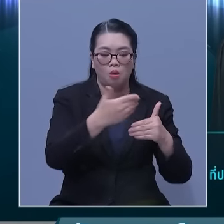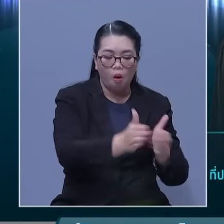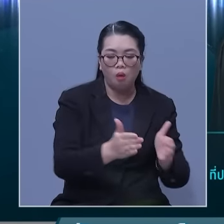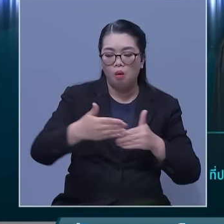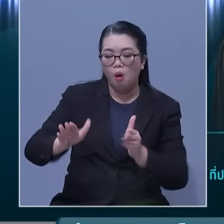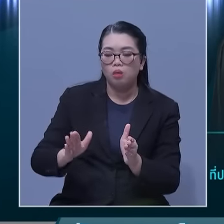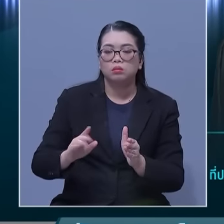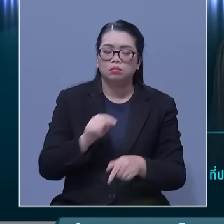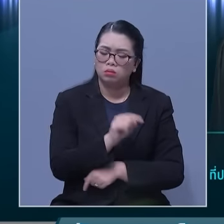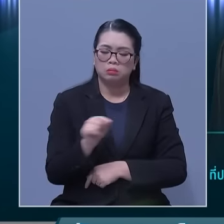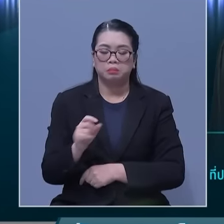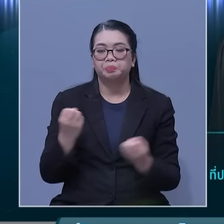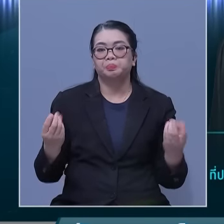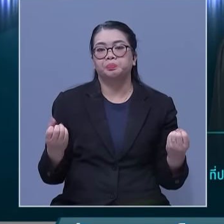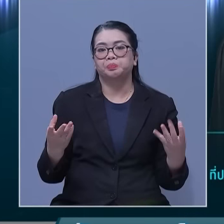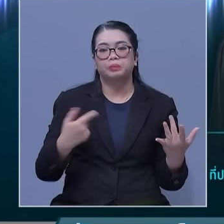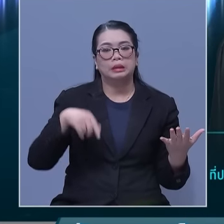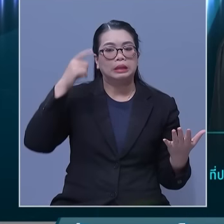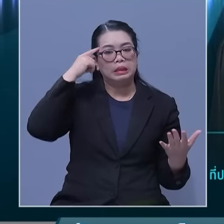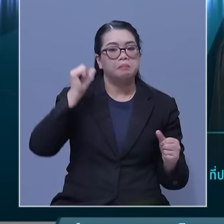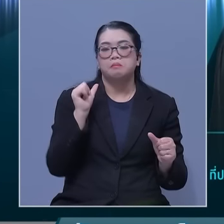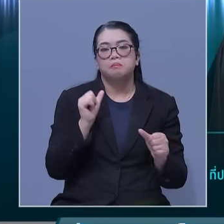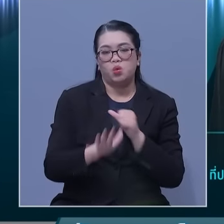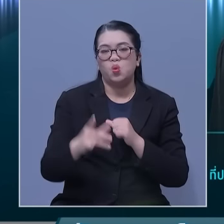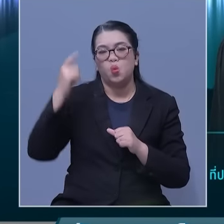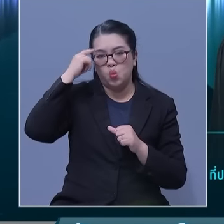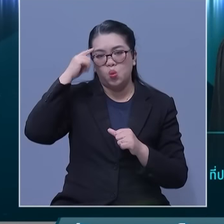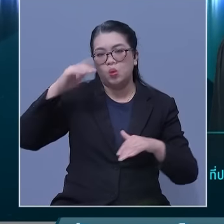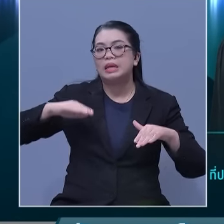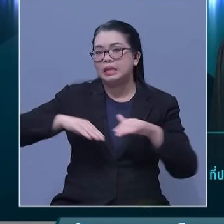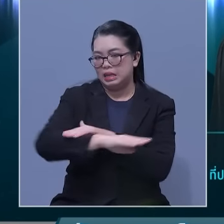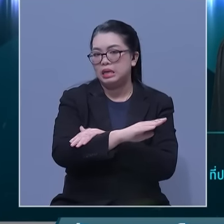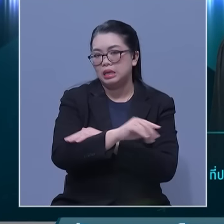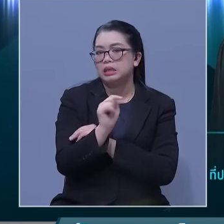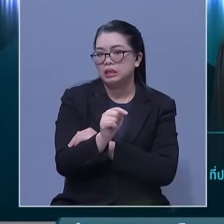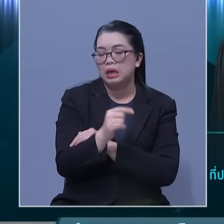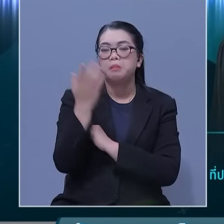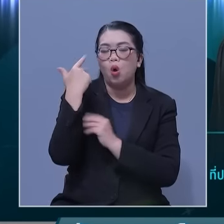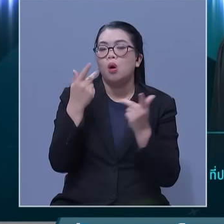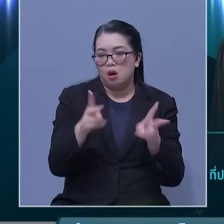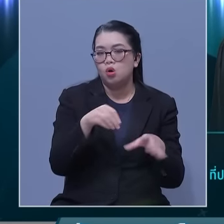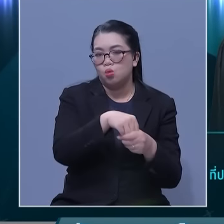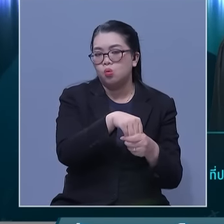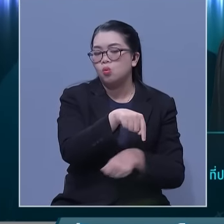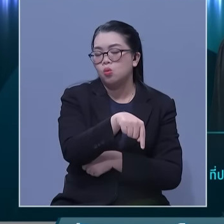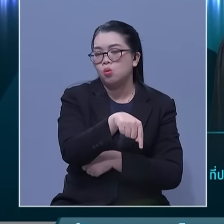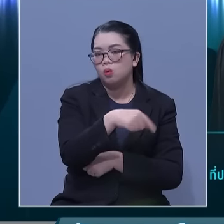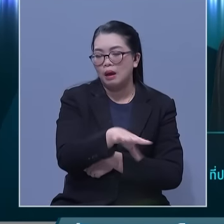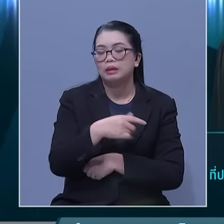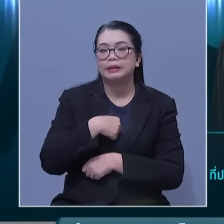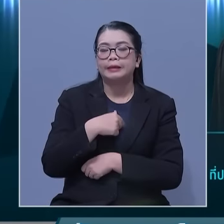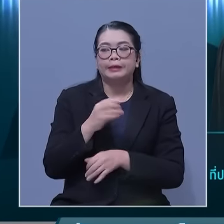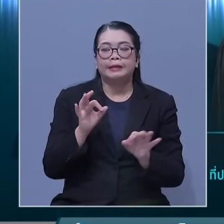ที่กำหนดไปนั่นงั้นแสดงว่าเขาไม่อยู่แล้วค่ะครับแต่เคยอยู่ตรงนี้ก็ชื่น